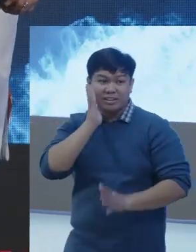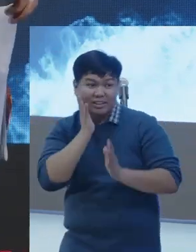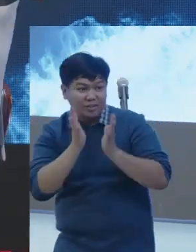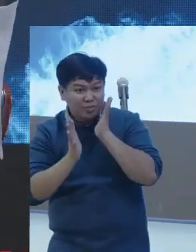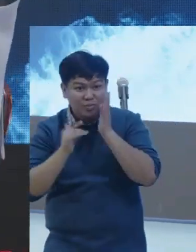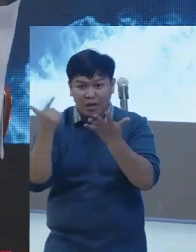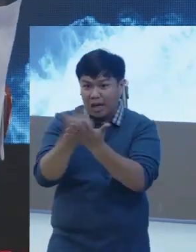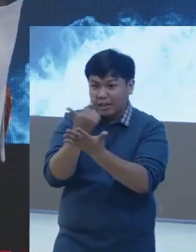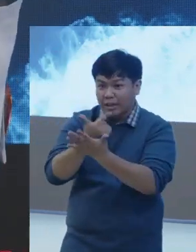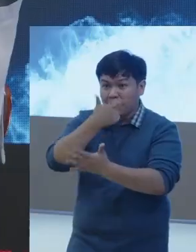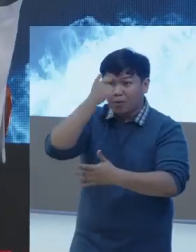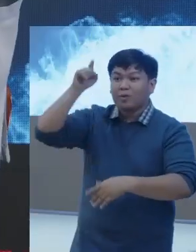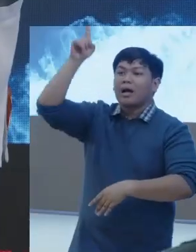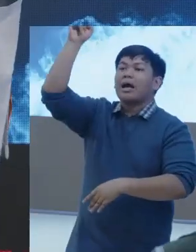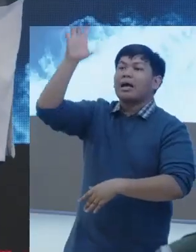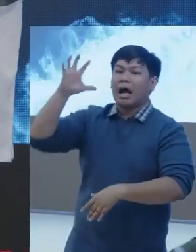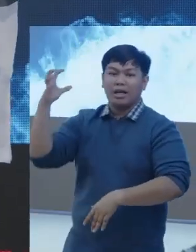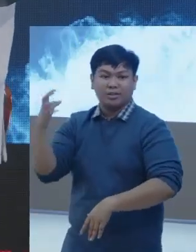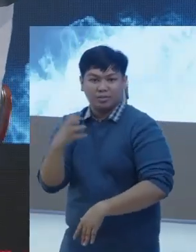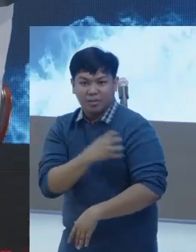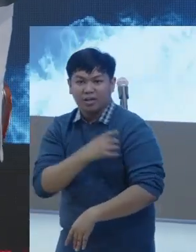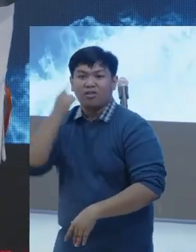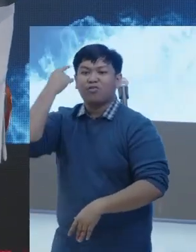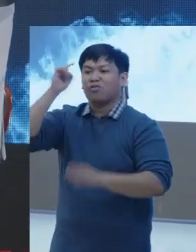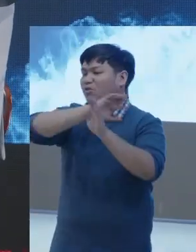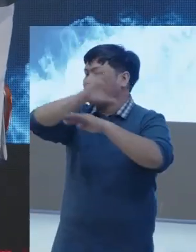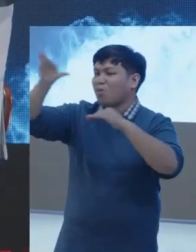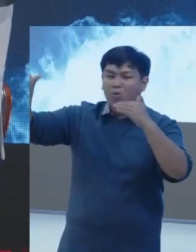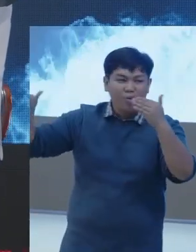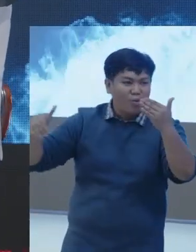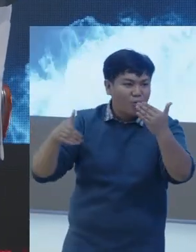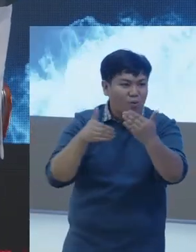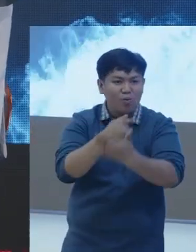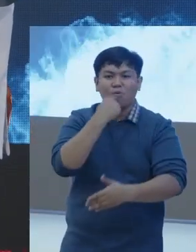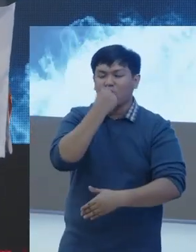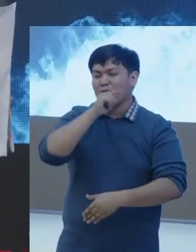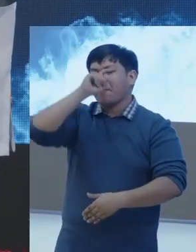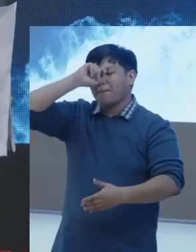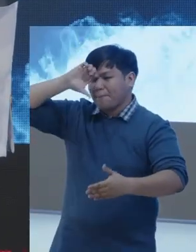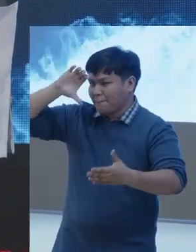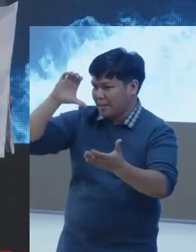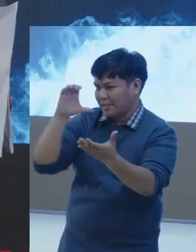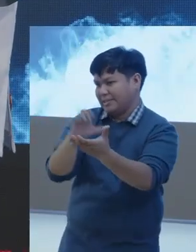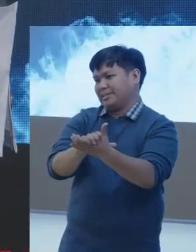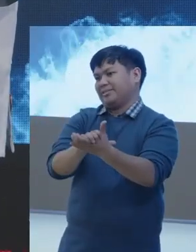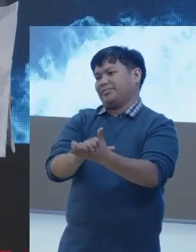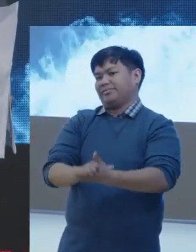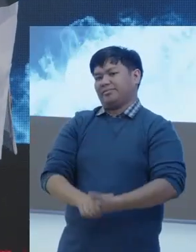for salvation to everyone who believes.